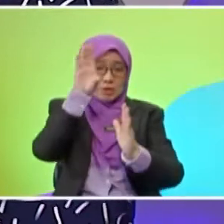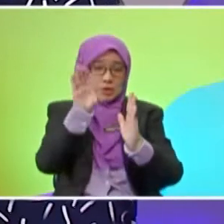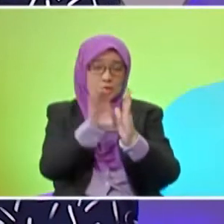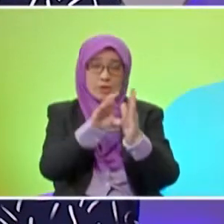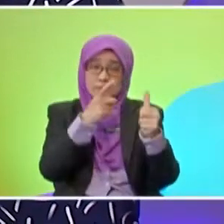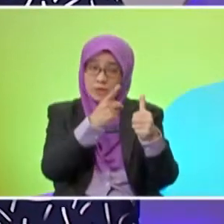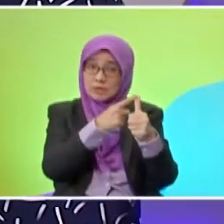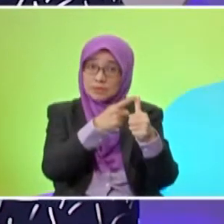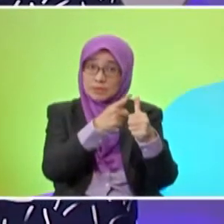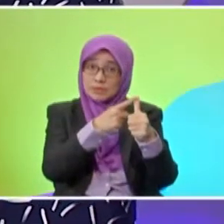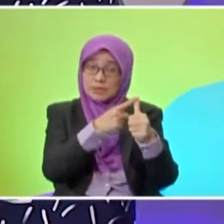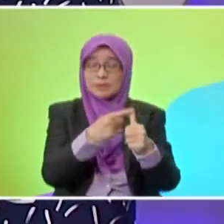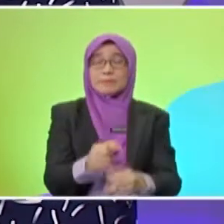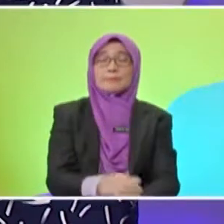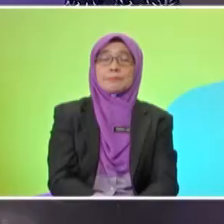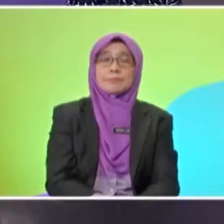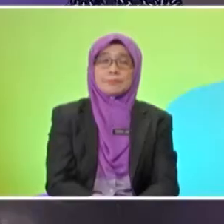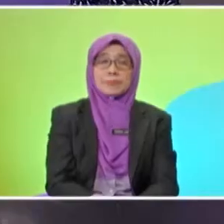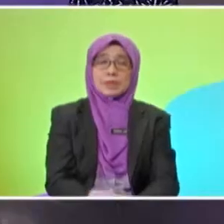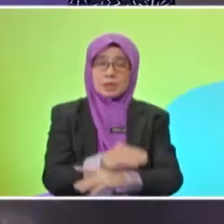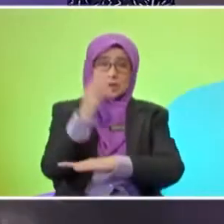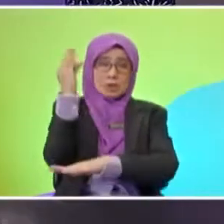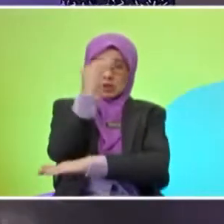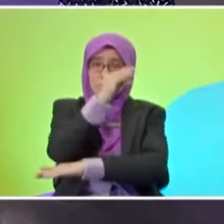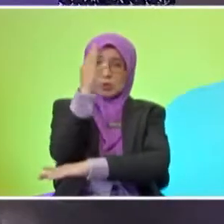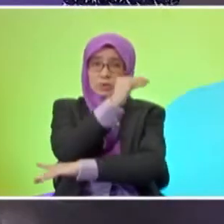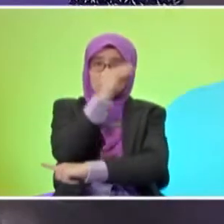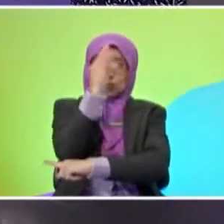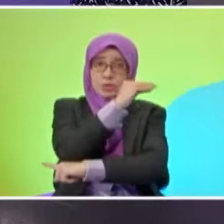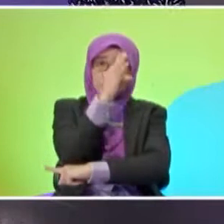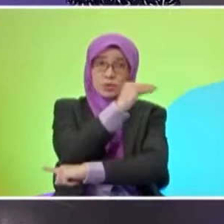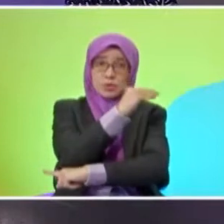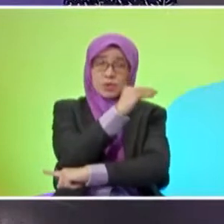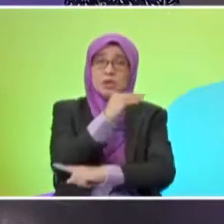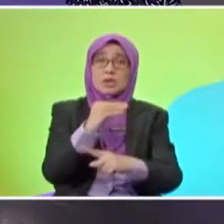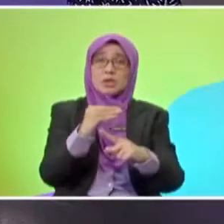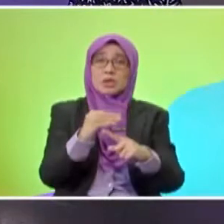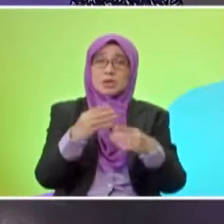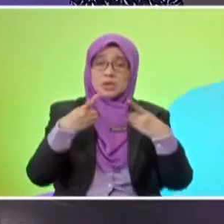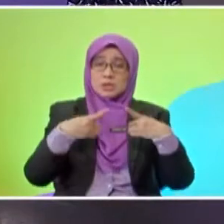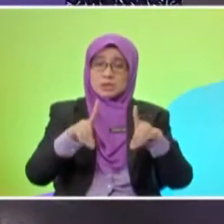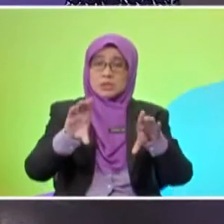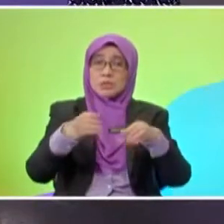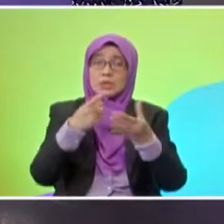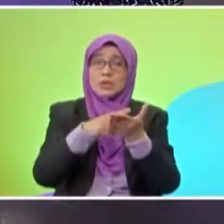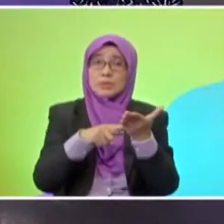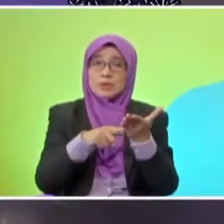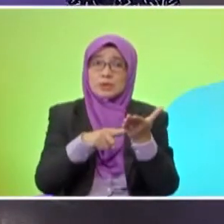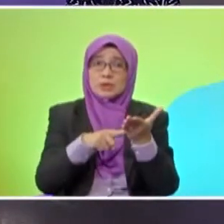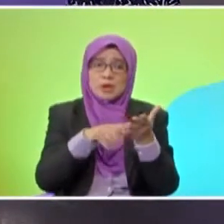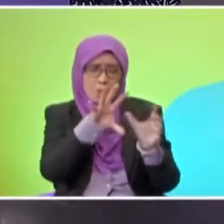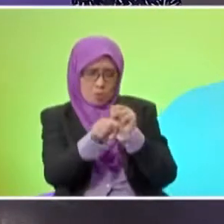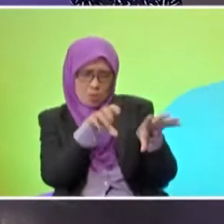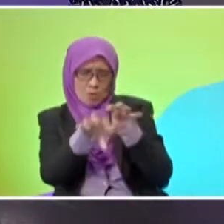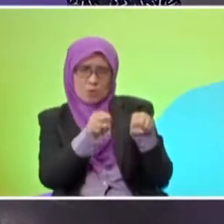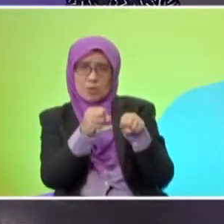kain gambar dubu Oke tubuh tengah buat patuh pada dubur regu di tengah berebut